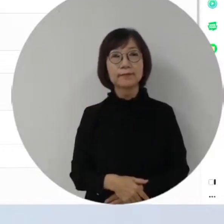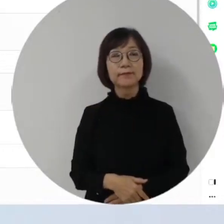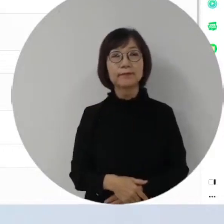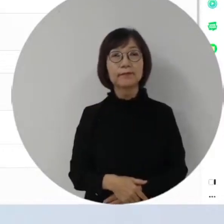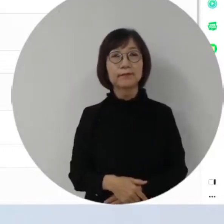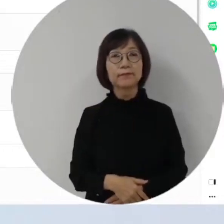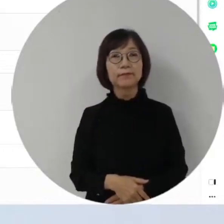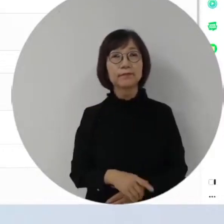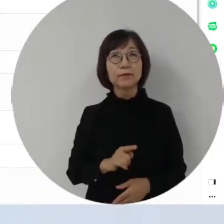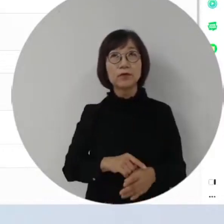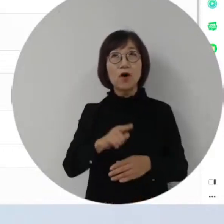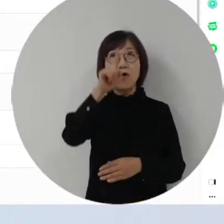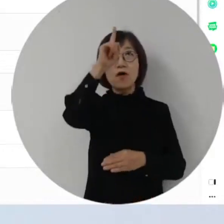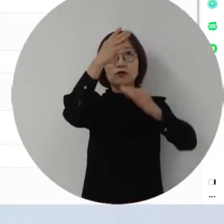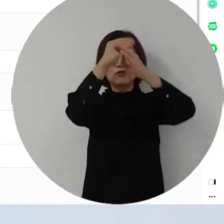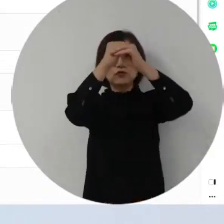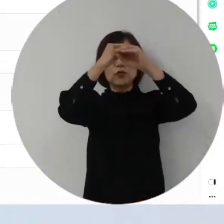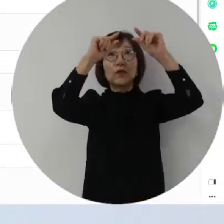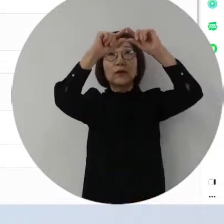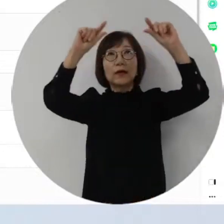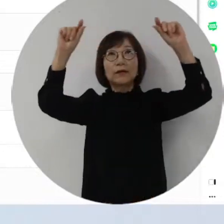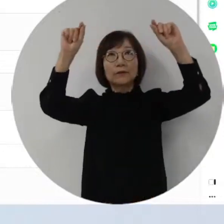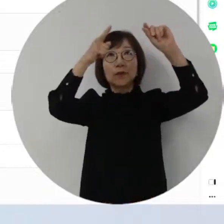그러면 주소 입력줄 앞에